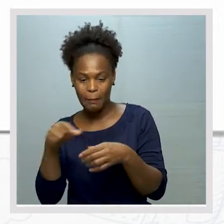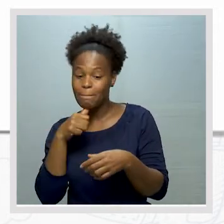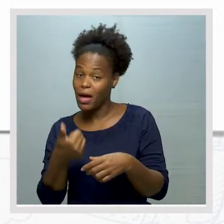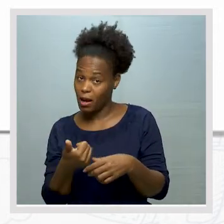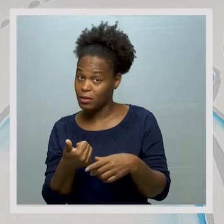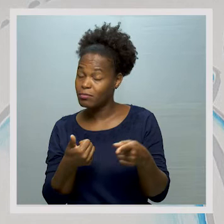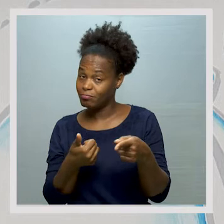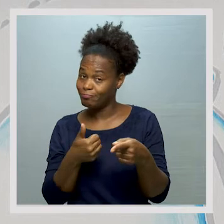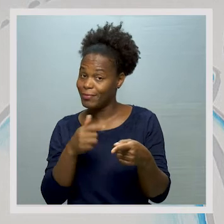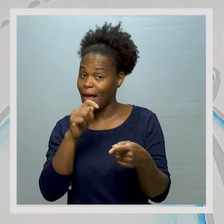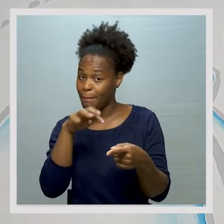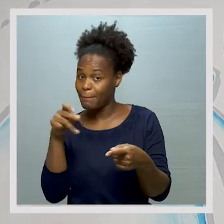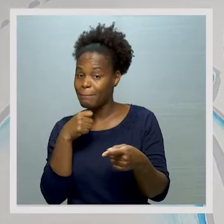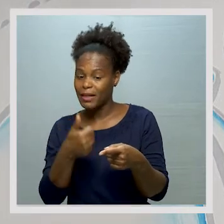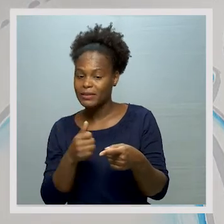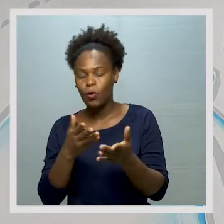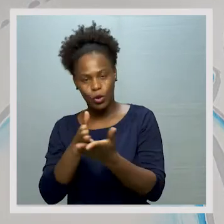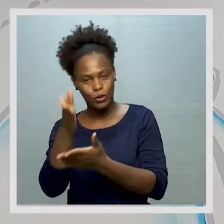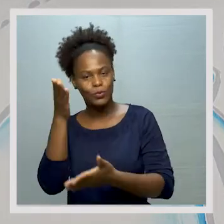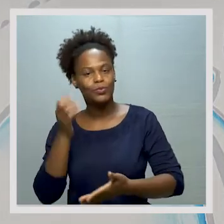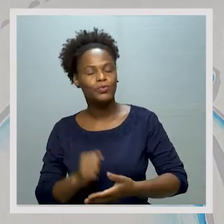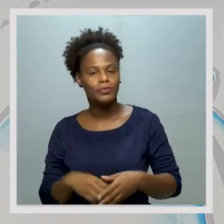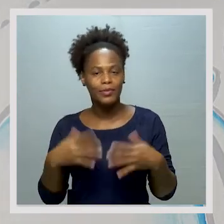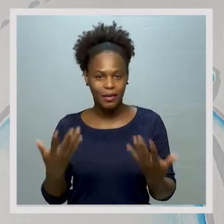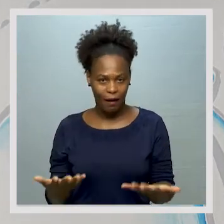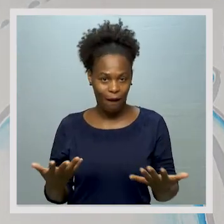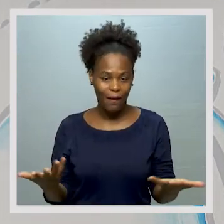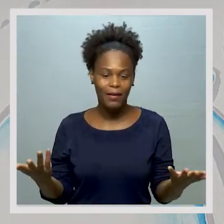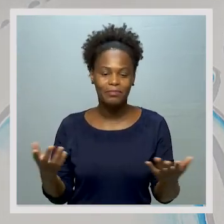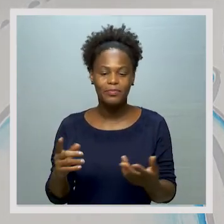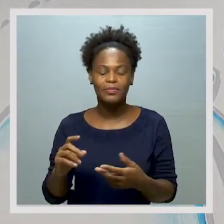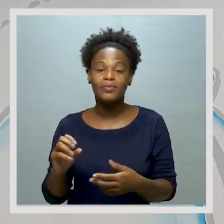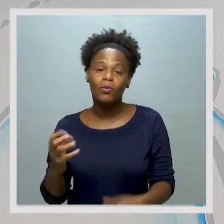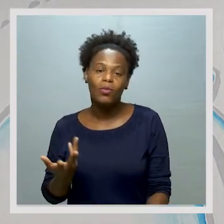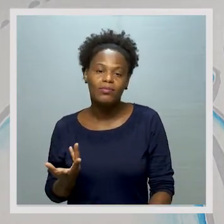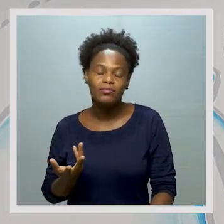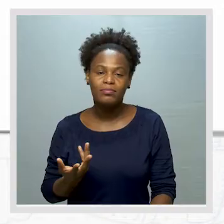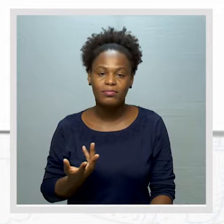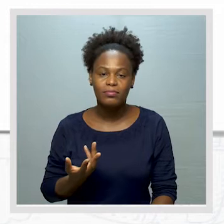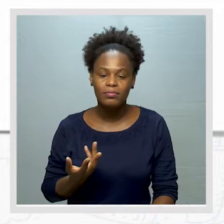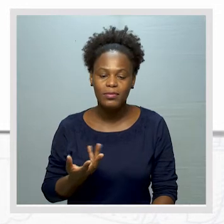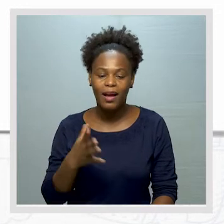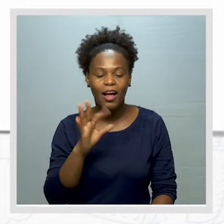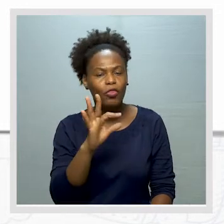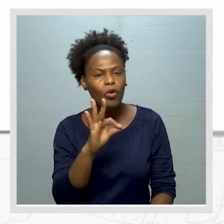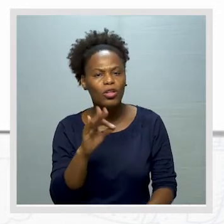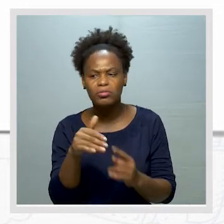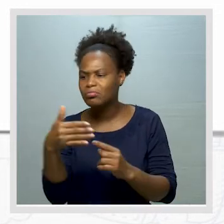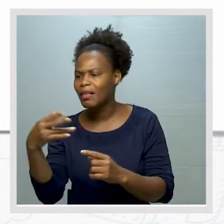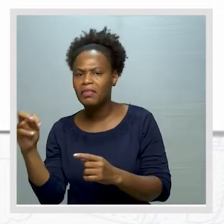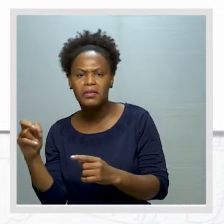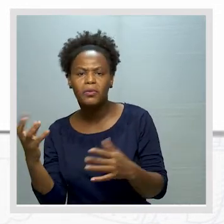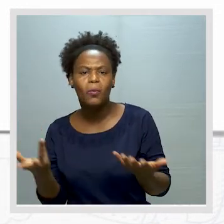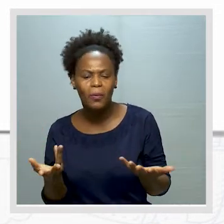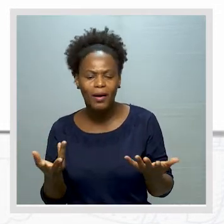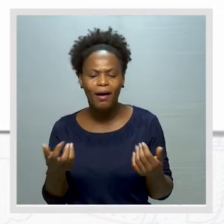bon? On continue. Maintenant, c'est lequel? 14 ou 13?